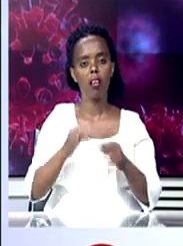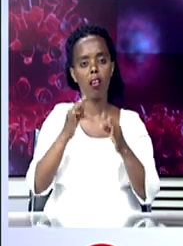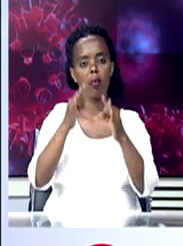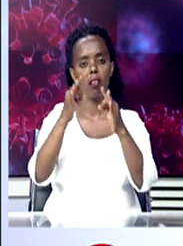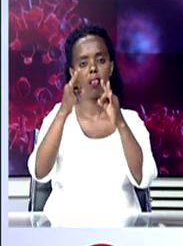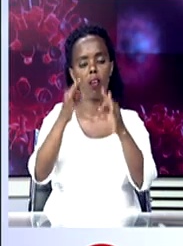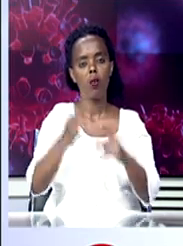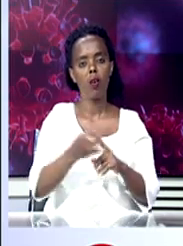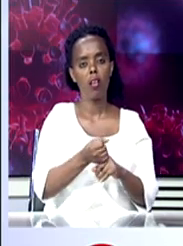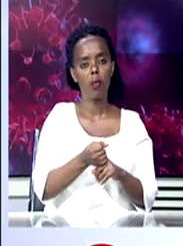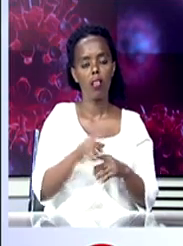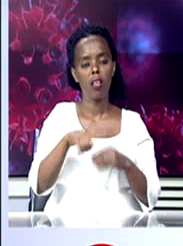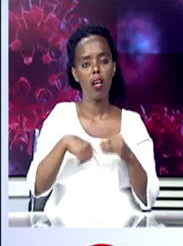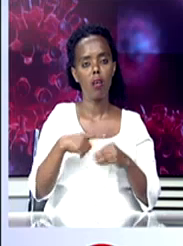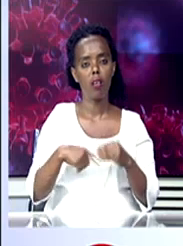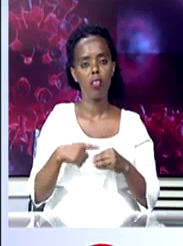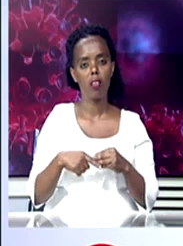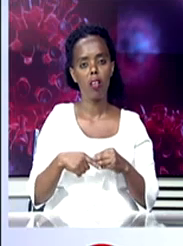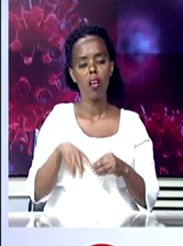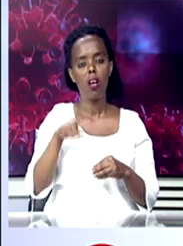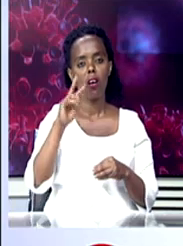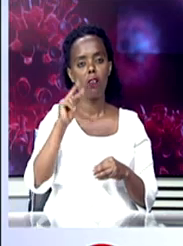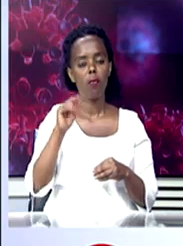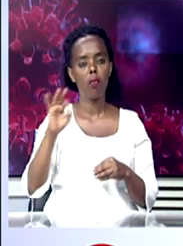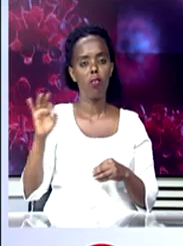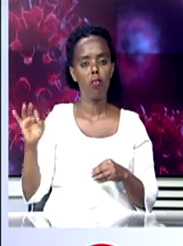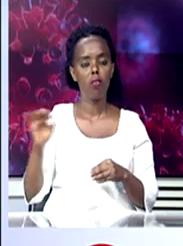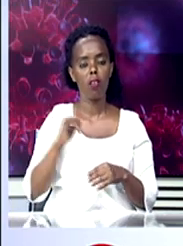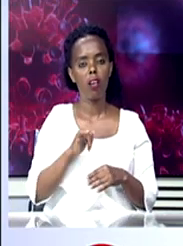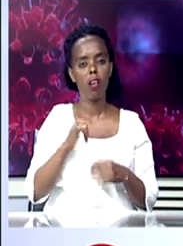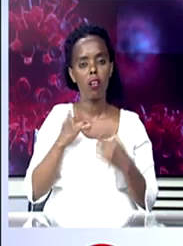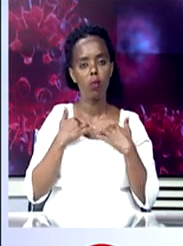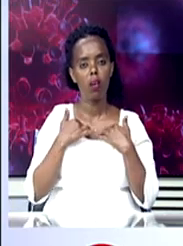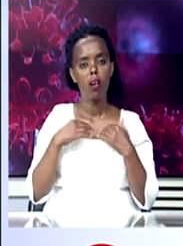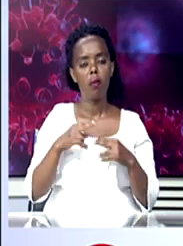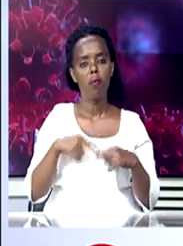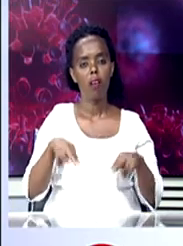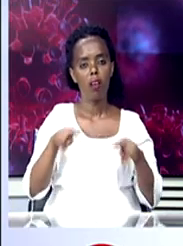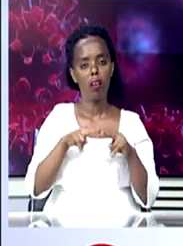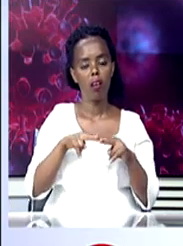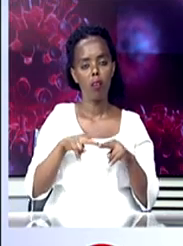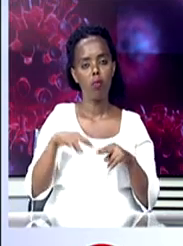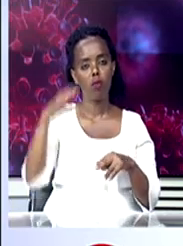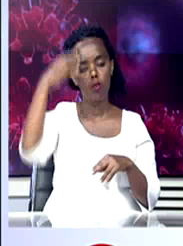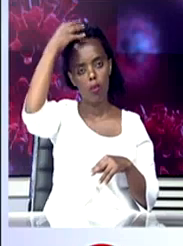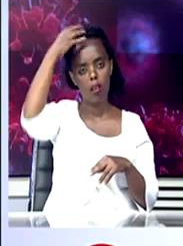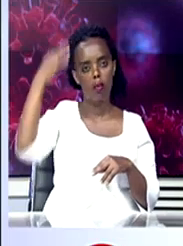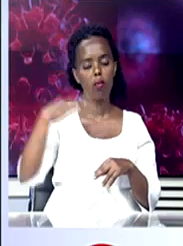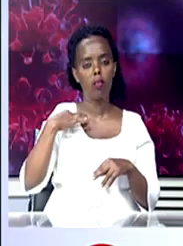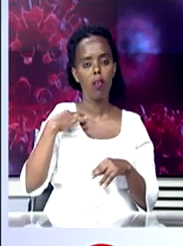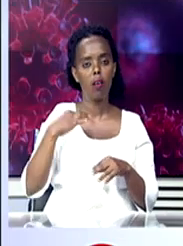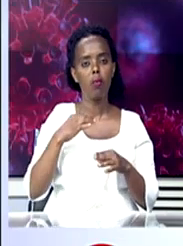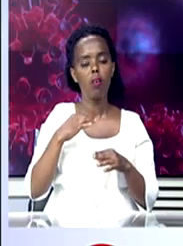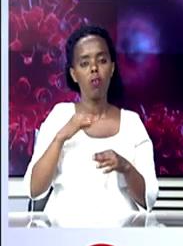bajran wal qabateen anno ke nyekeset FM onjran akasumas media le motuma kan nunfase qoqasanif